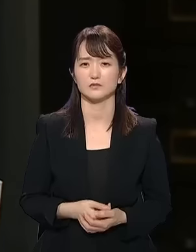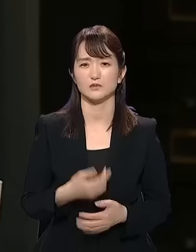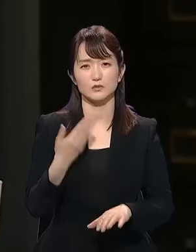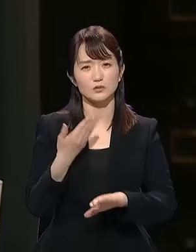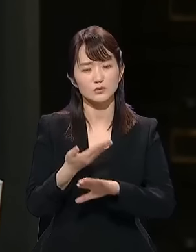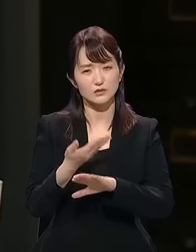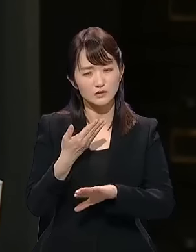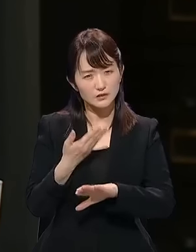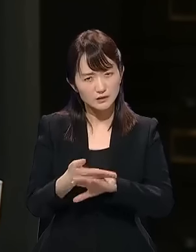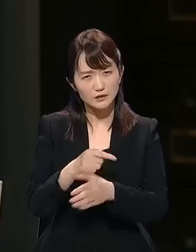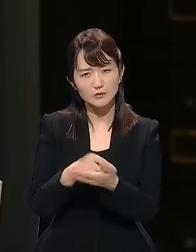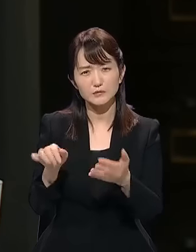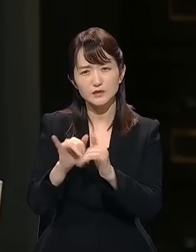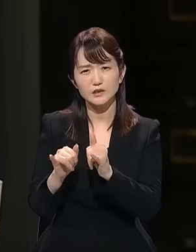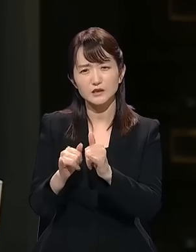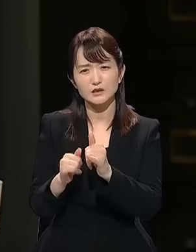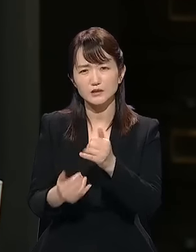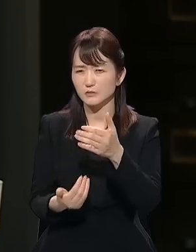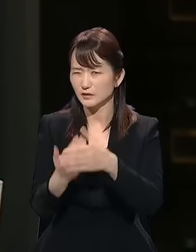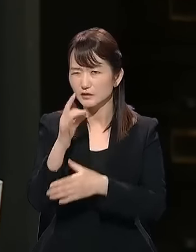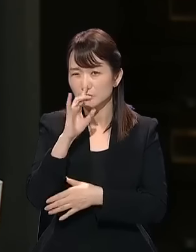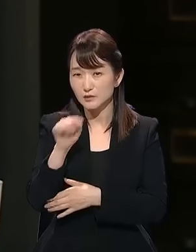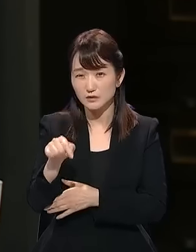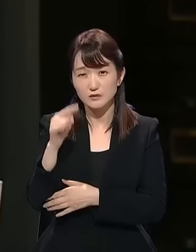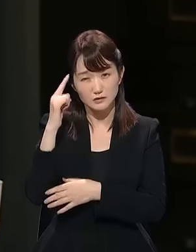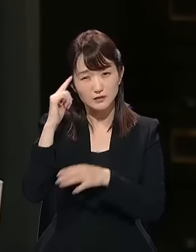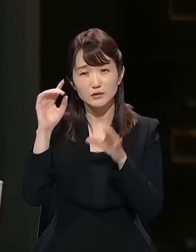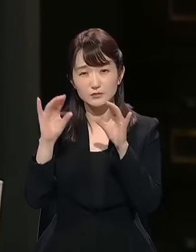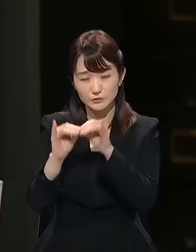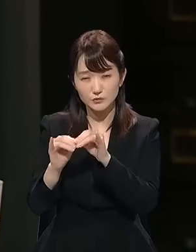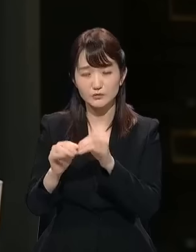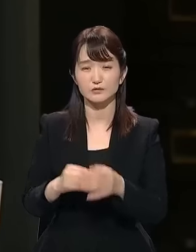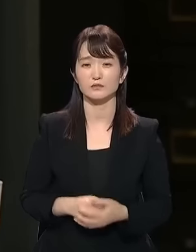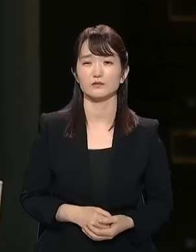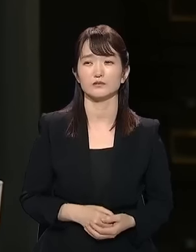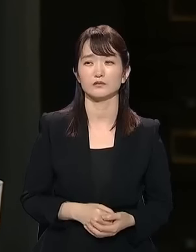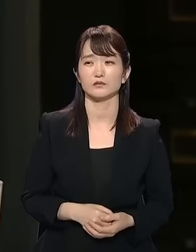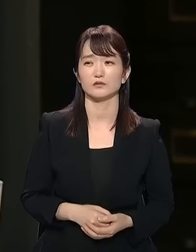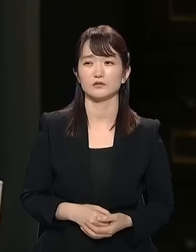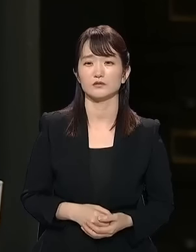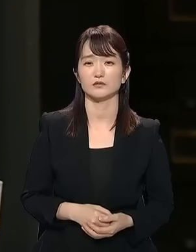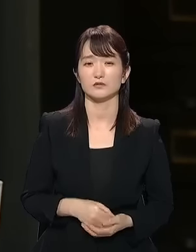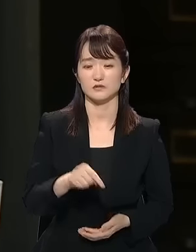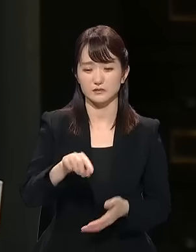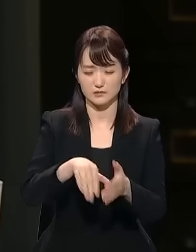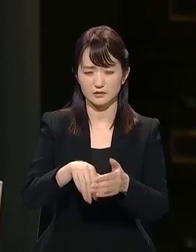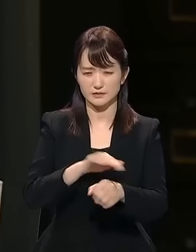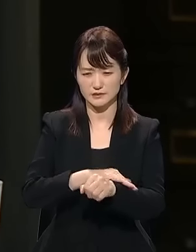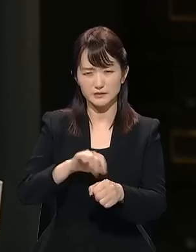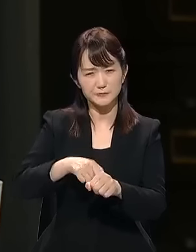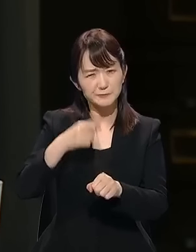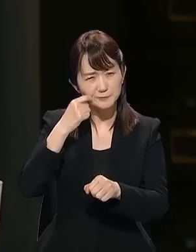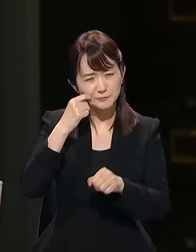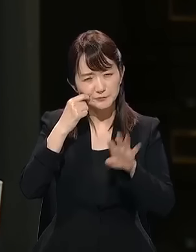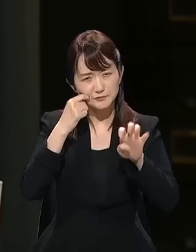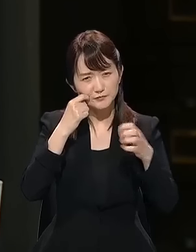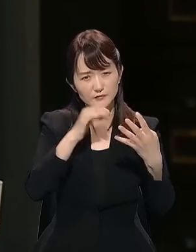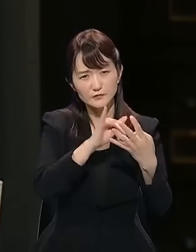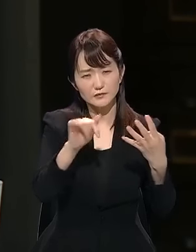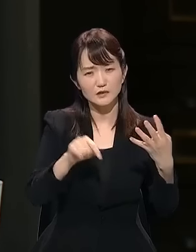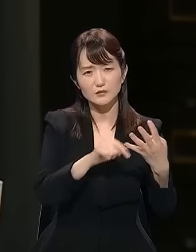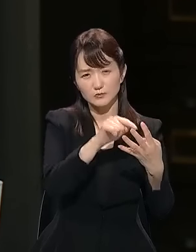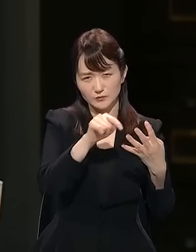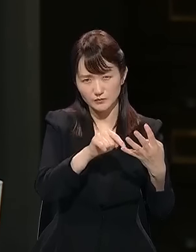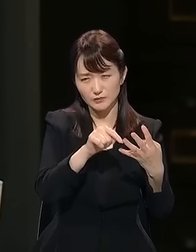겁니다 그렇잖아요 그것까진 다들 동의하실 겁니다 뭐가 됐든 당시 제대로 처벌받지 않았던 44명의 어떤